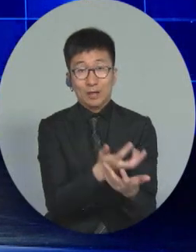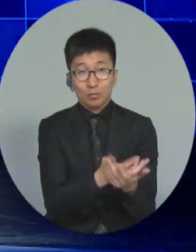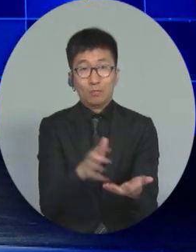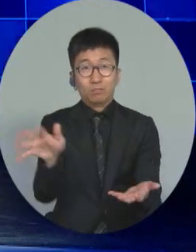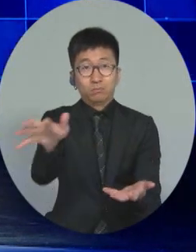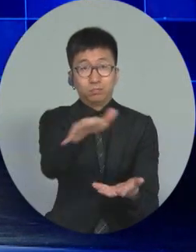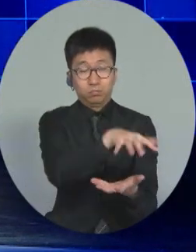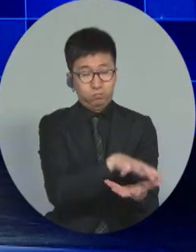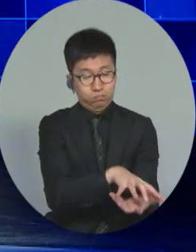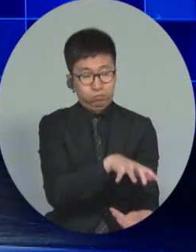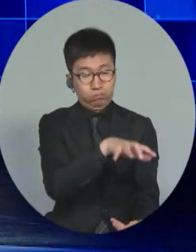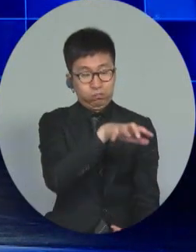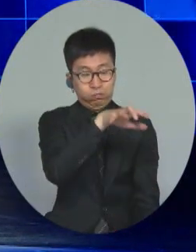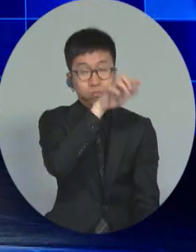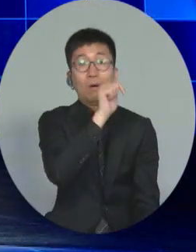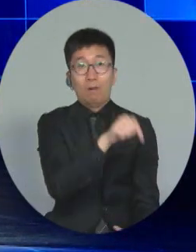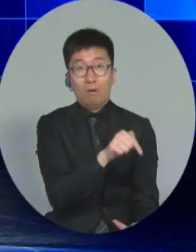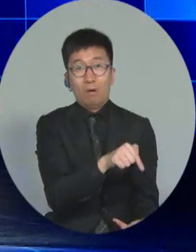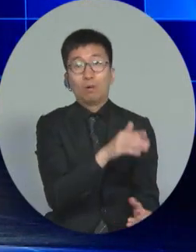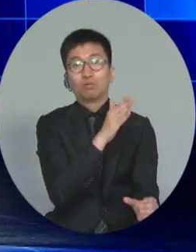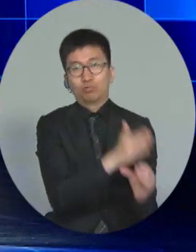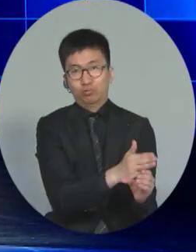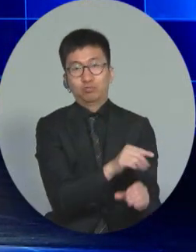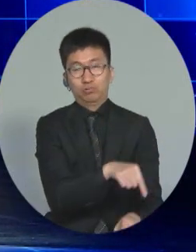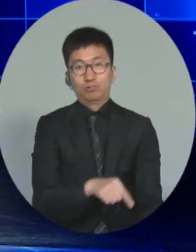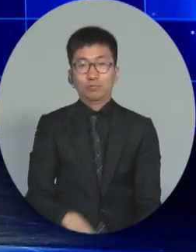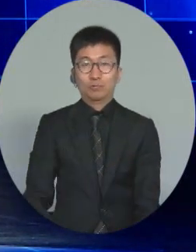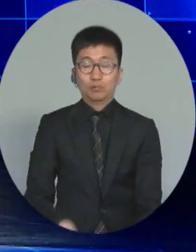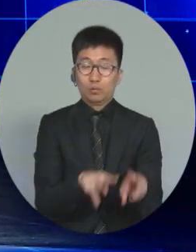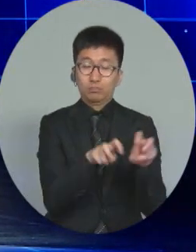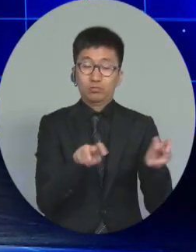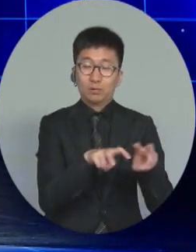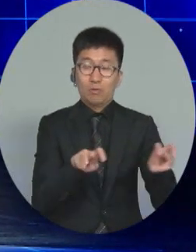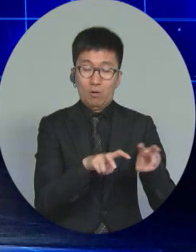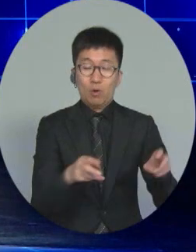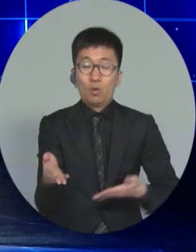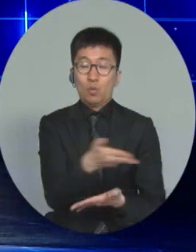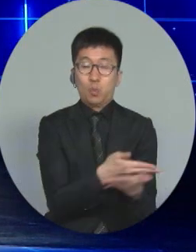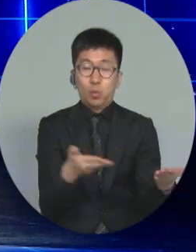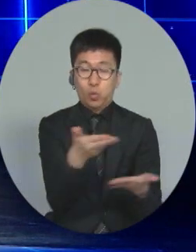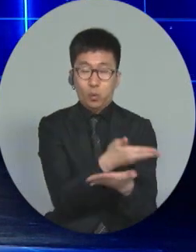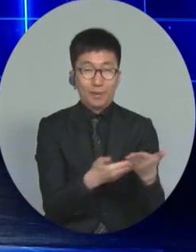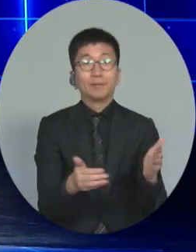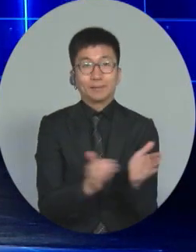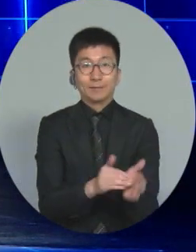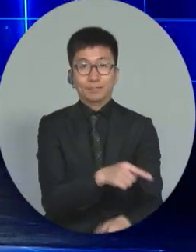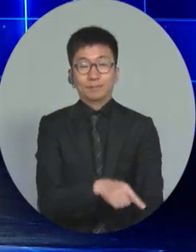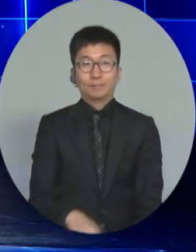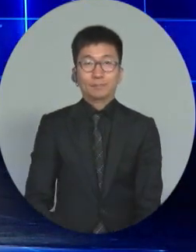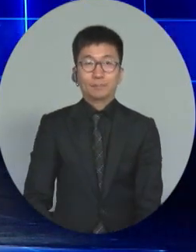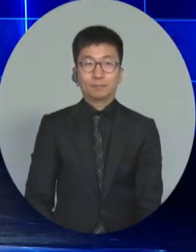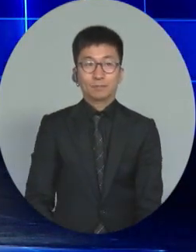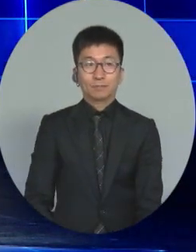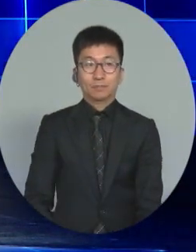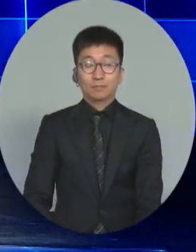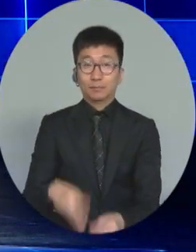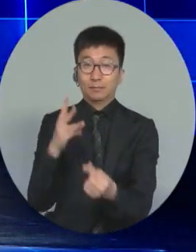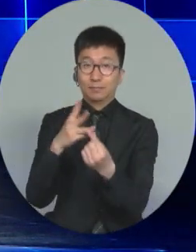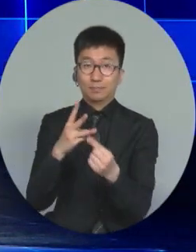다양한 기관과 협력하는 방식으로 수집해서 분석하고 공유하고 있습니다